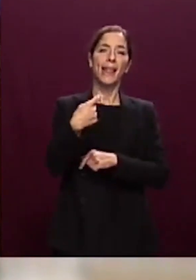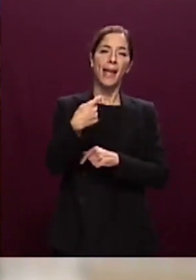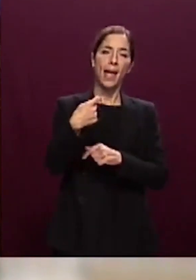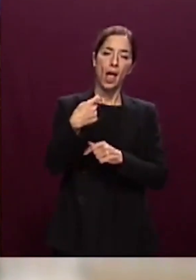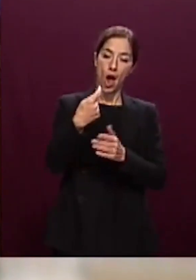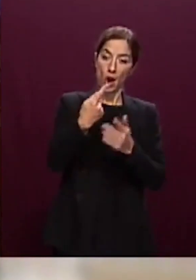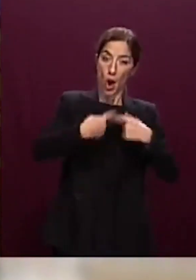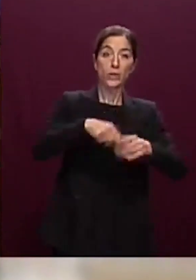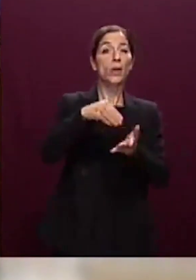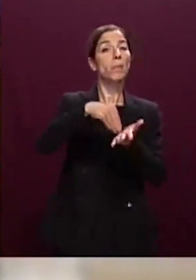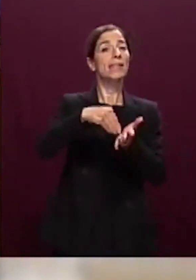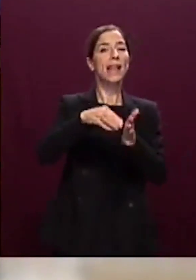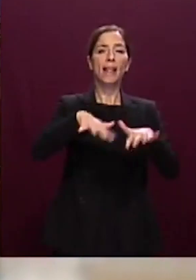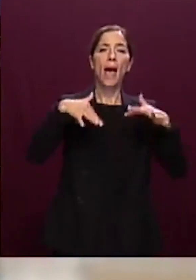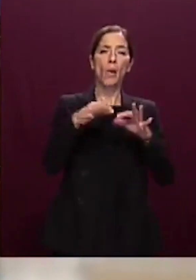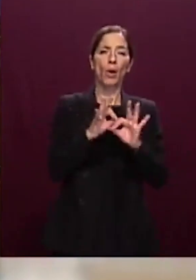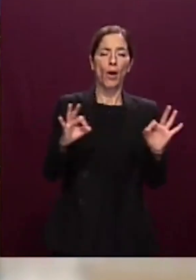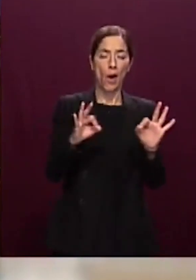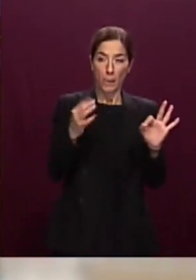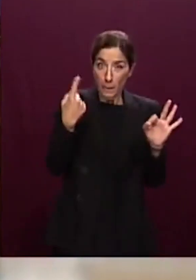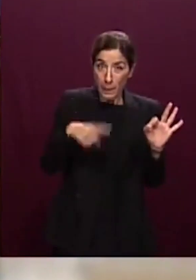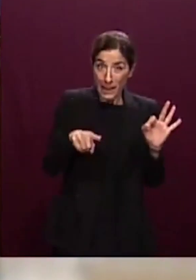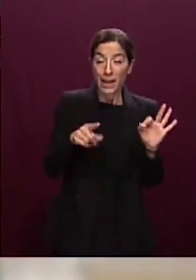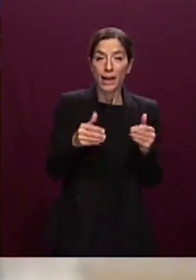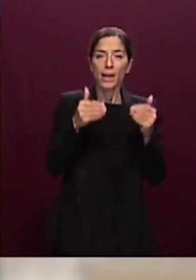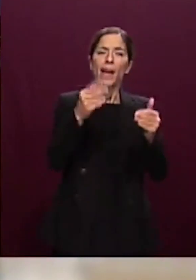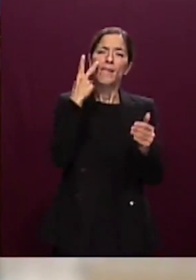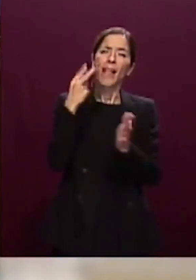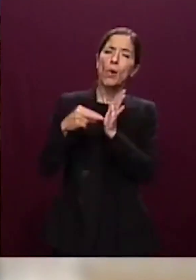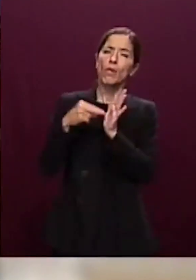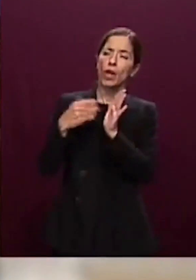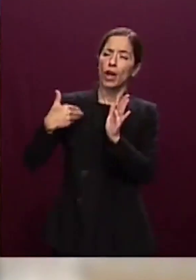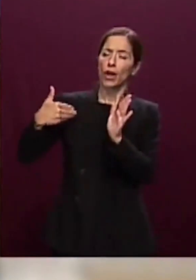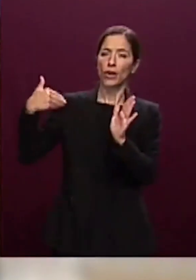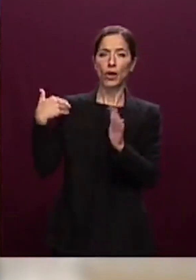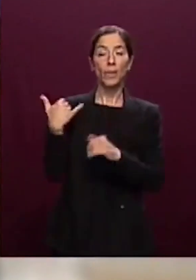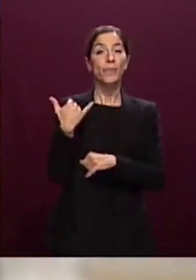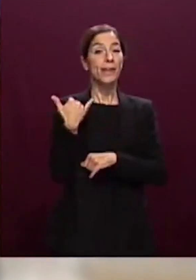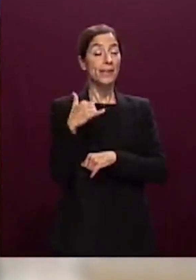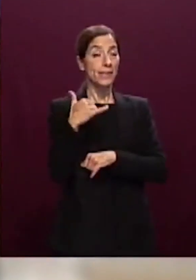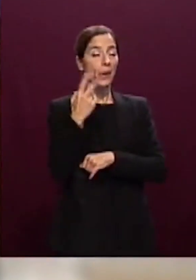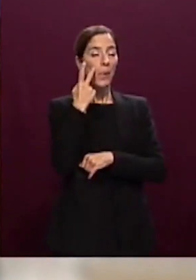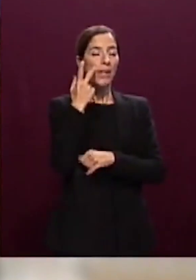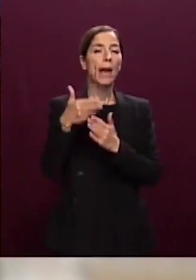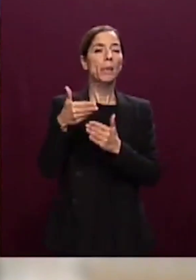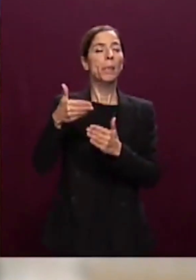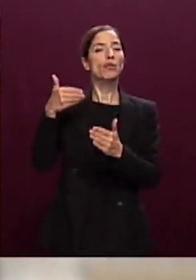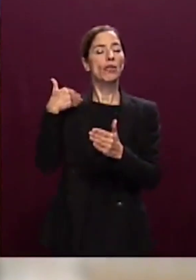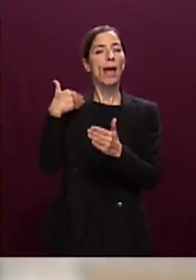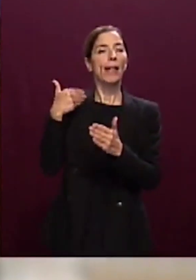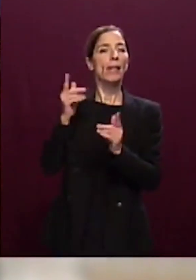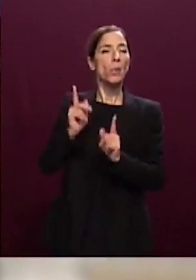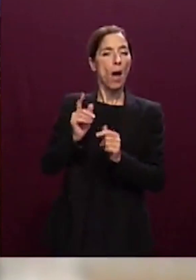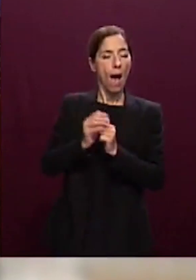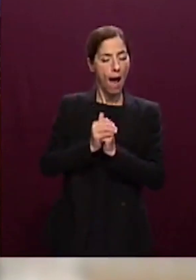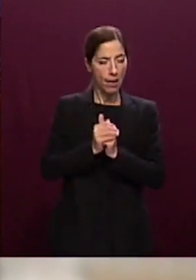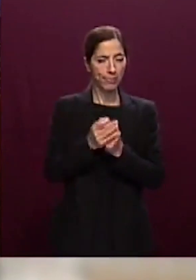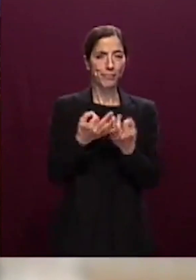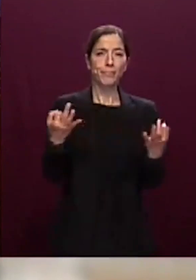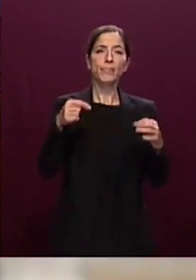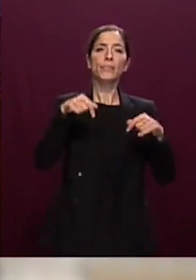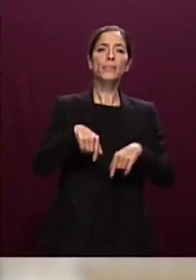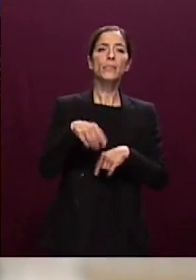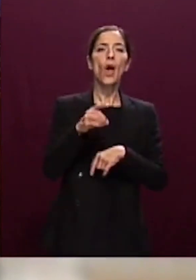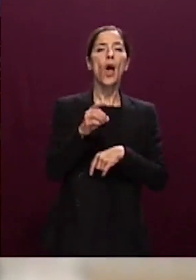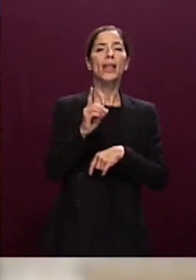le faremo pervenire e guarderemo tutti i precedenti andiamo avanti l'ordine del giorno reca